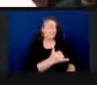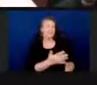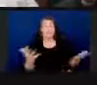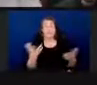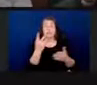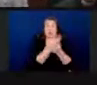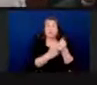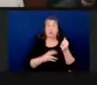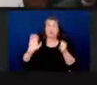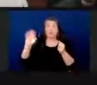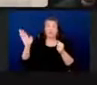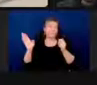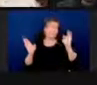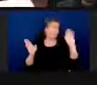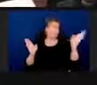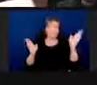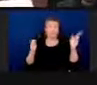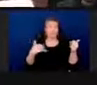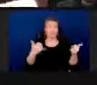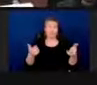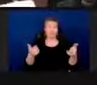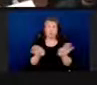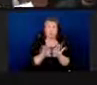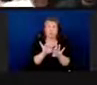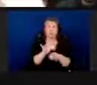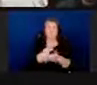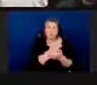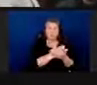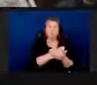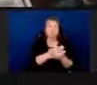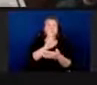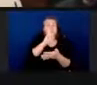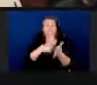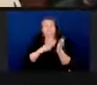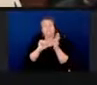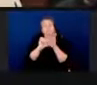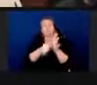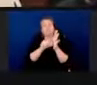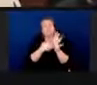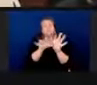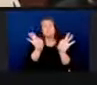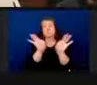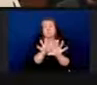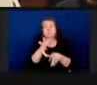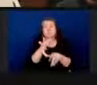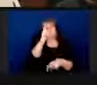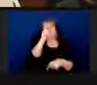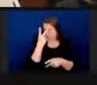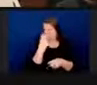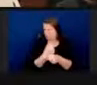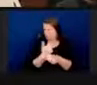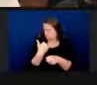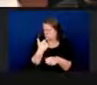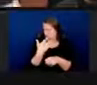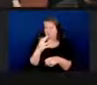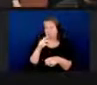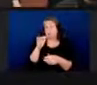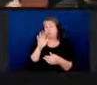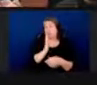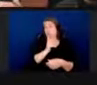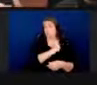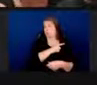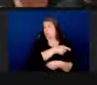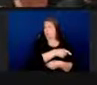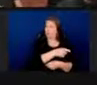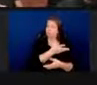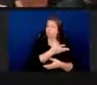التي نستطيع نقدمها. فإذن قبل أن نختم هذا العرض، أردنا أن نقول بأن